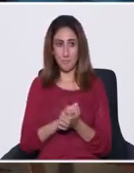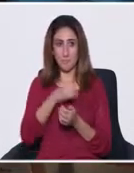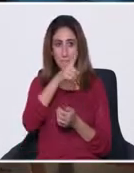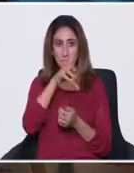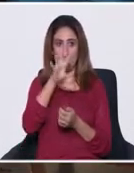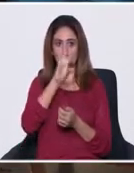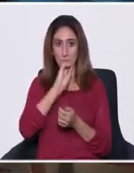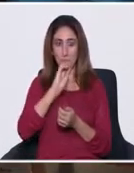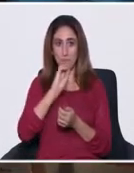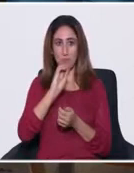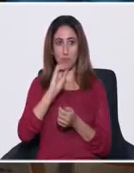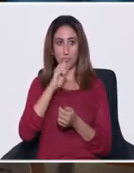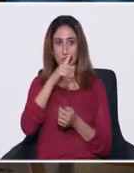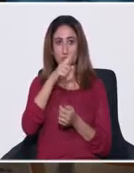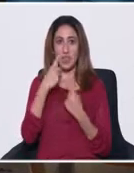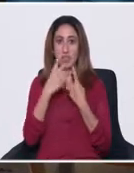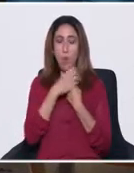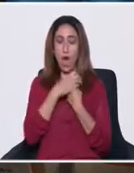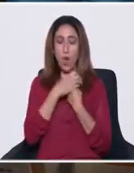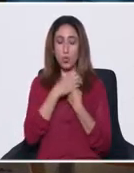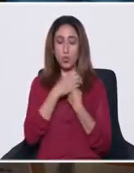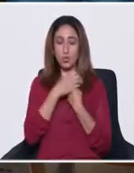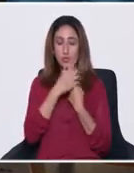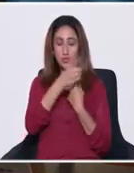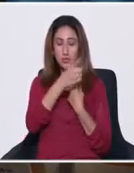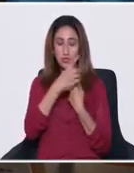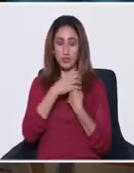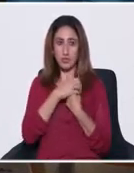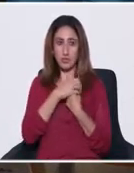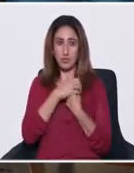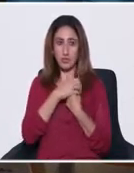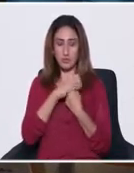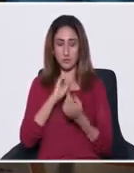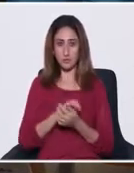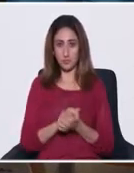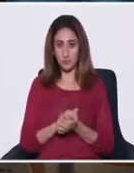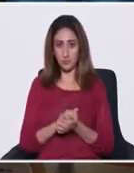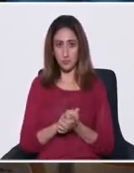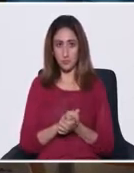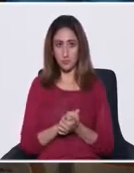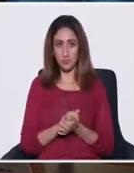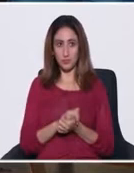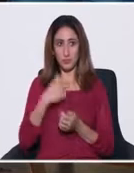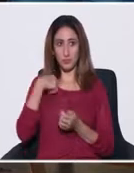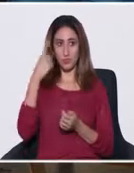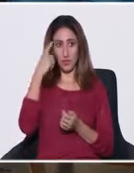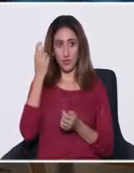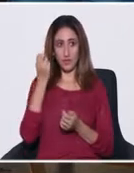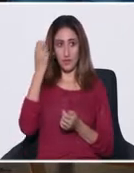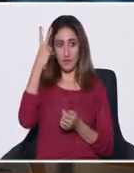وشام توحد. وانا بقى يعني الفكره اللي شفتها